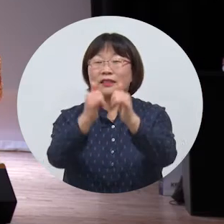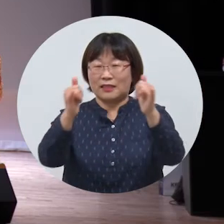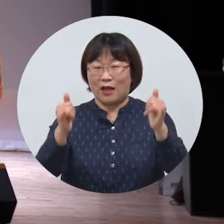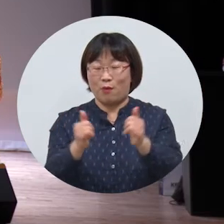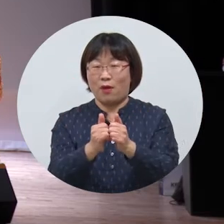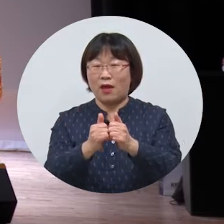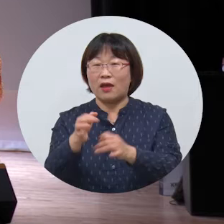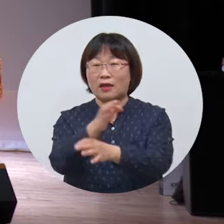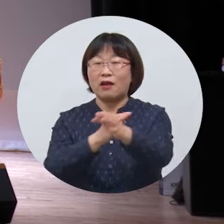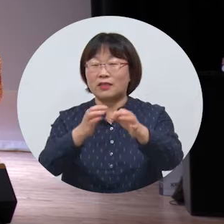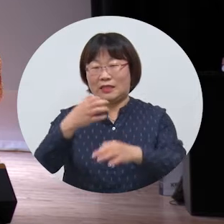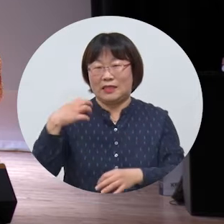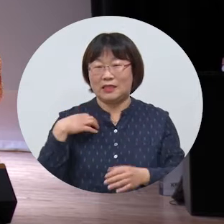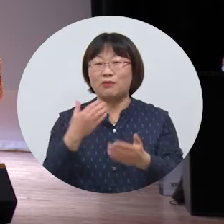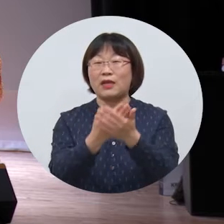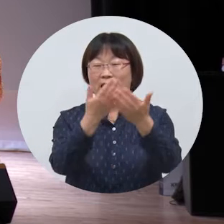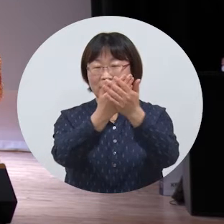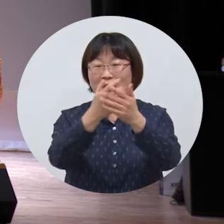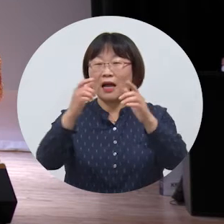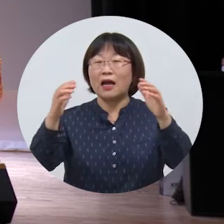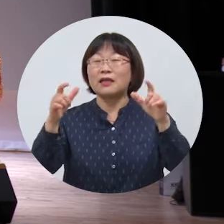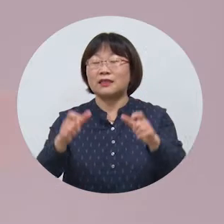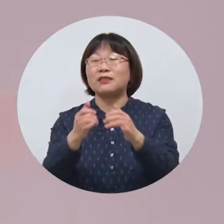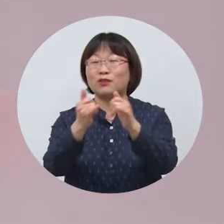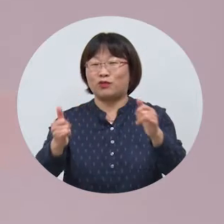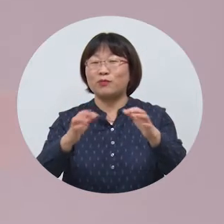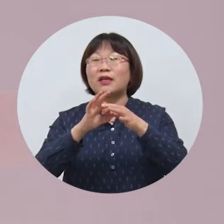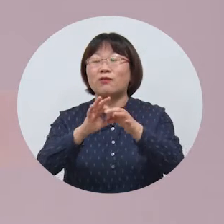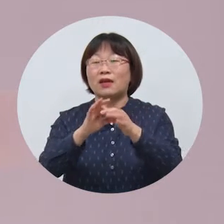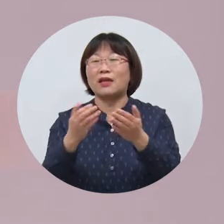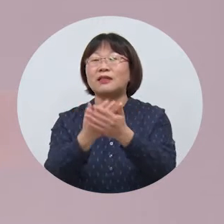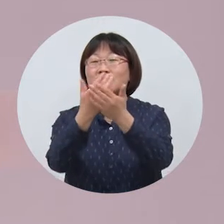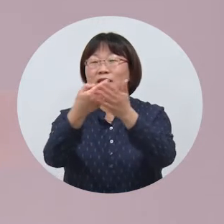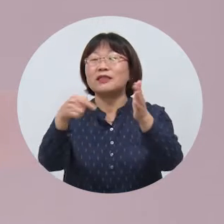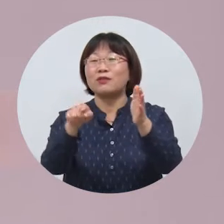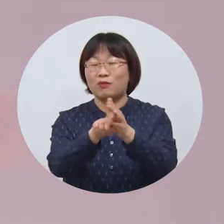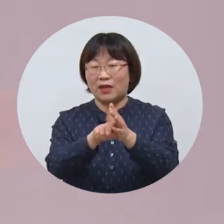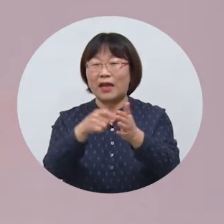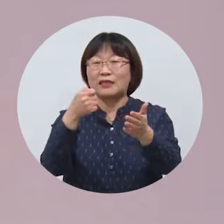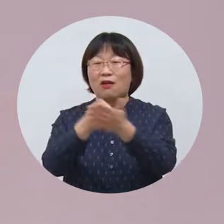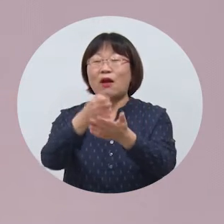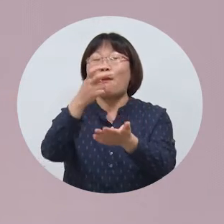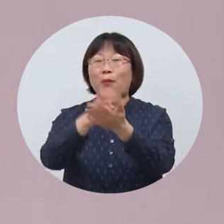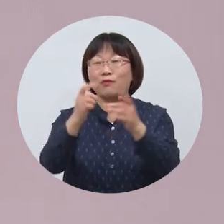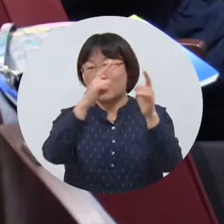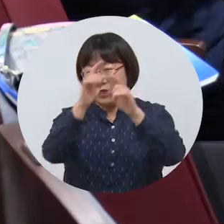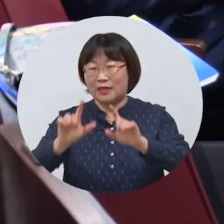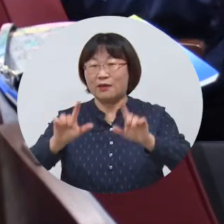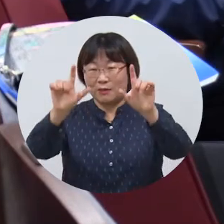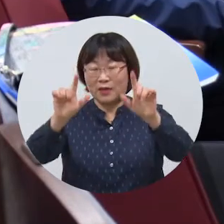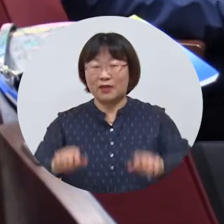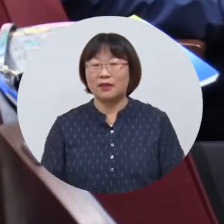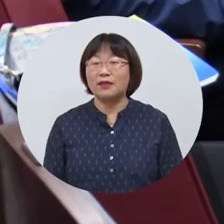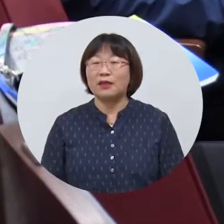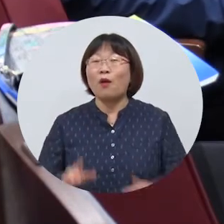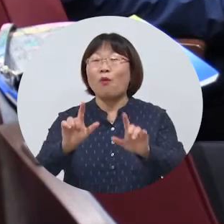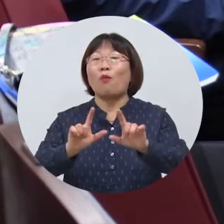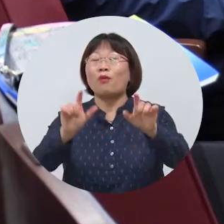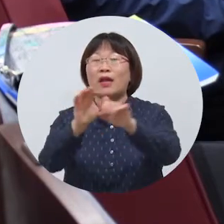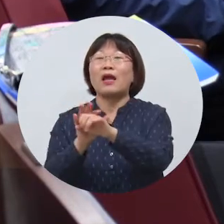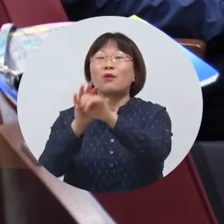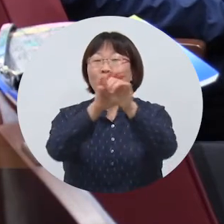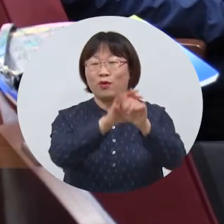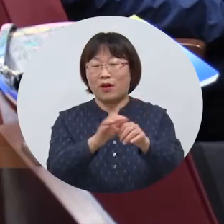소상공인의 사회 경제적 지위 향상 및 지역 주민과의 관계 증진 등을 위해 정한 법정 기념일인데요.